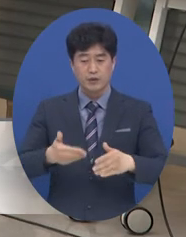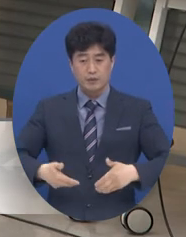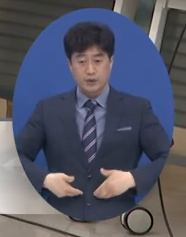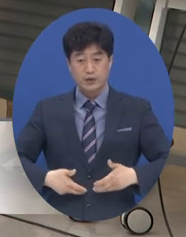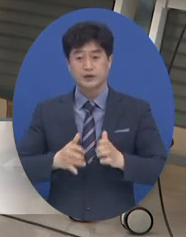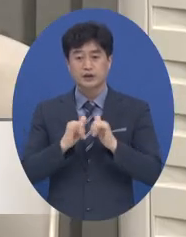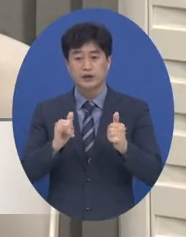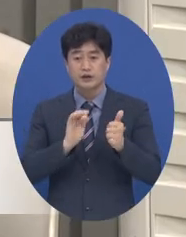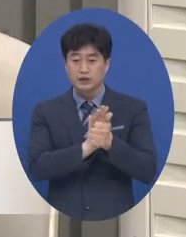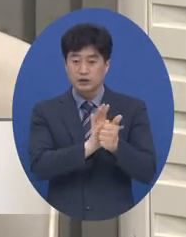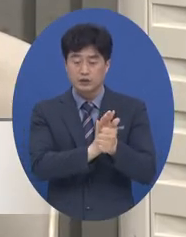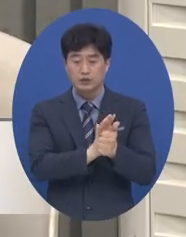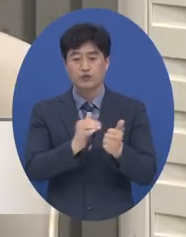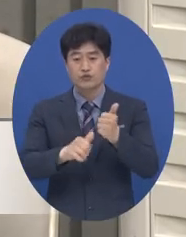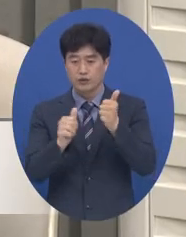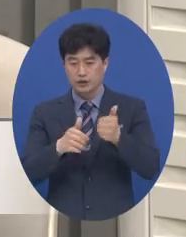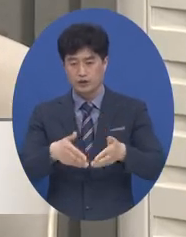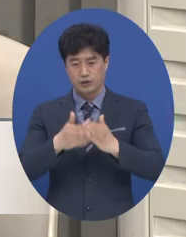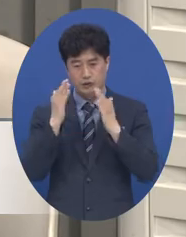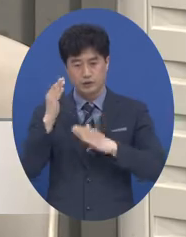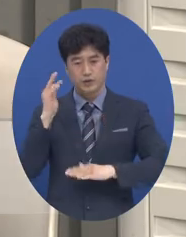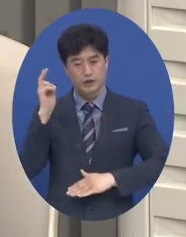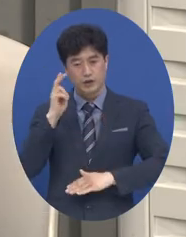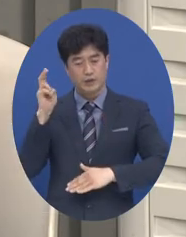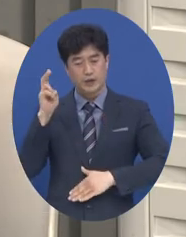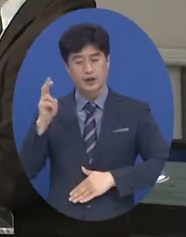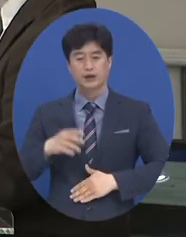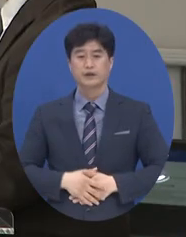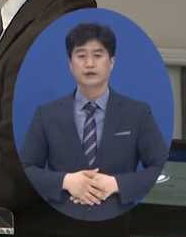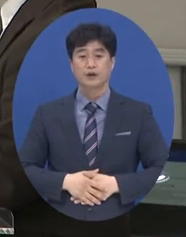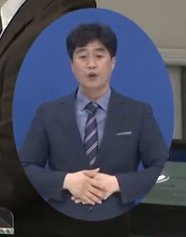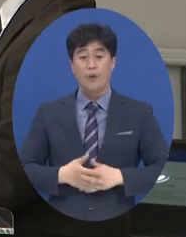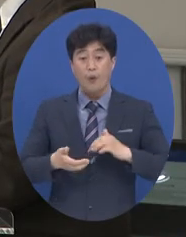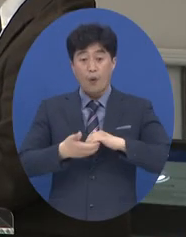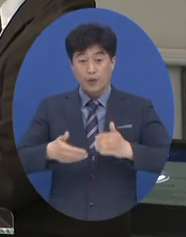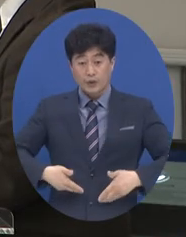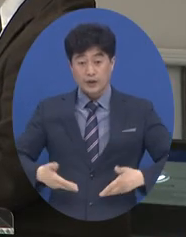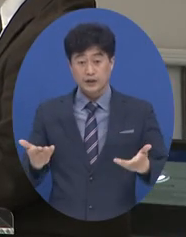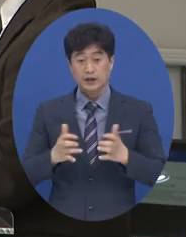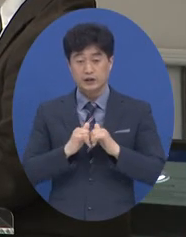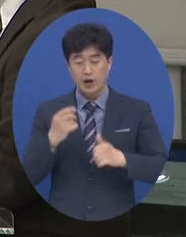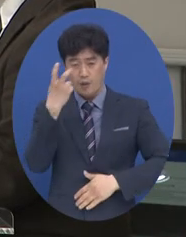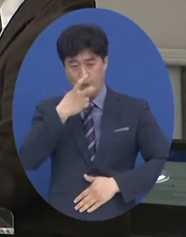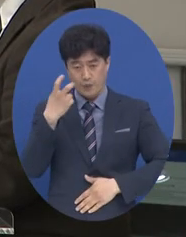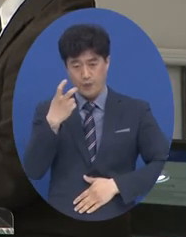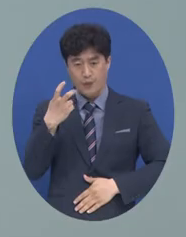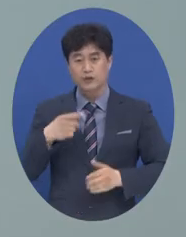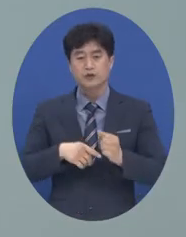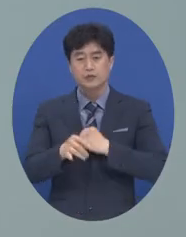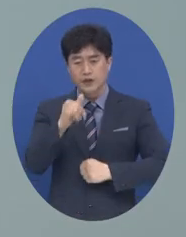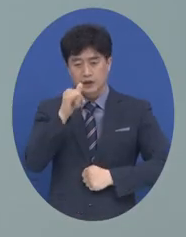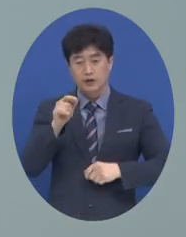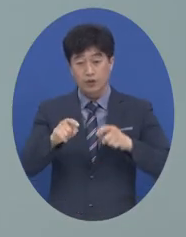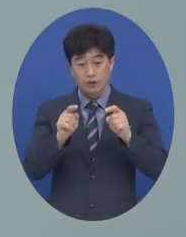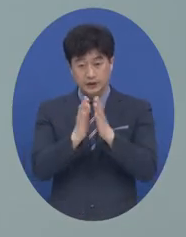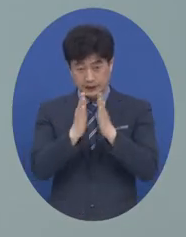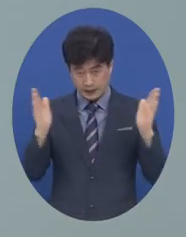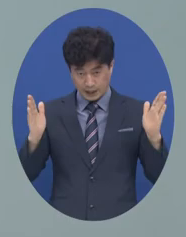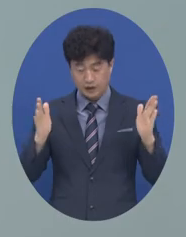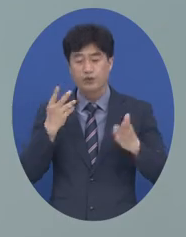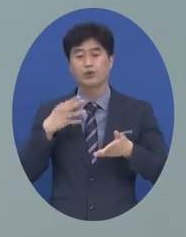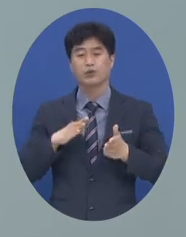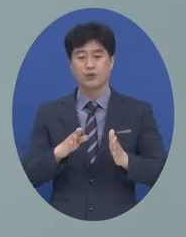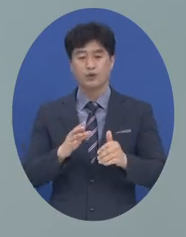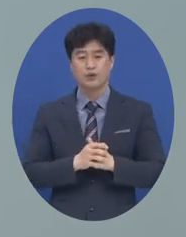필수 노동자 지원 위원회가 구성될 것으로 보입니다. 필수 노동자 보호에 의미 있는 걸음을 뗀